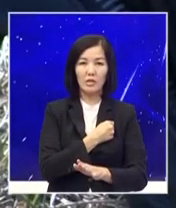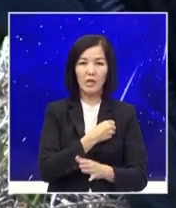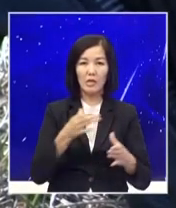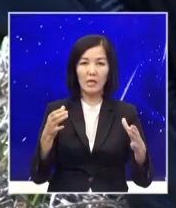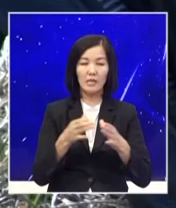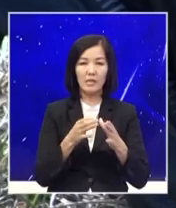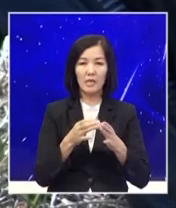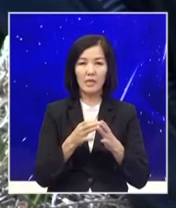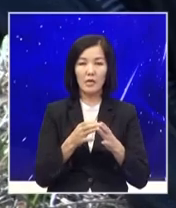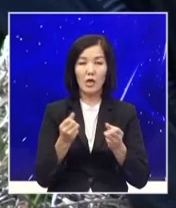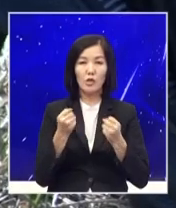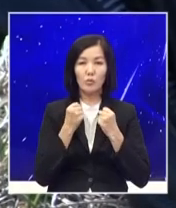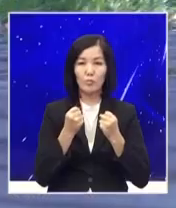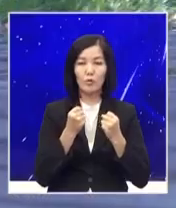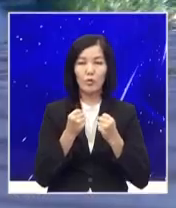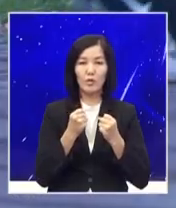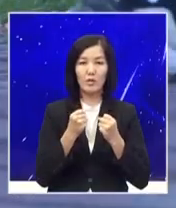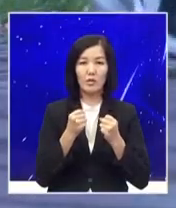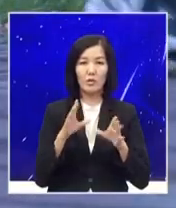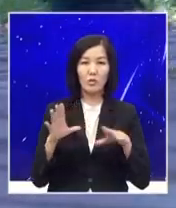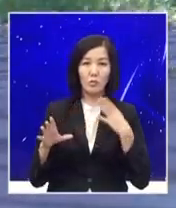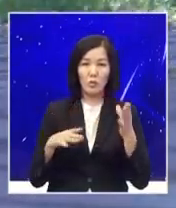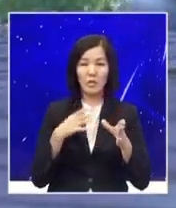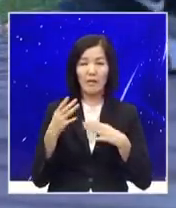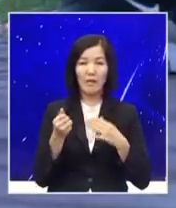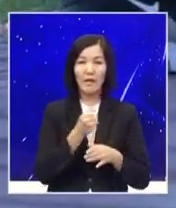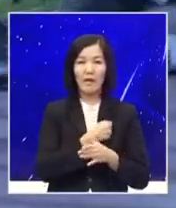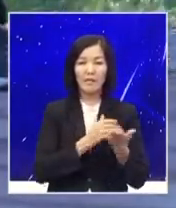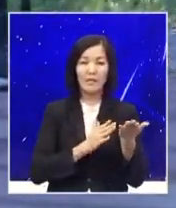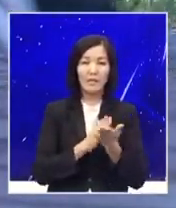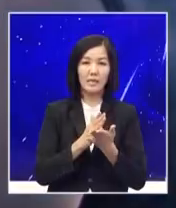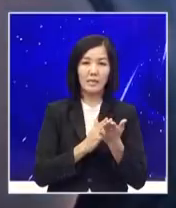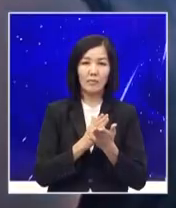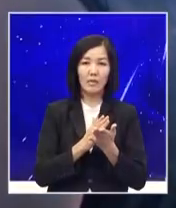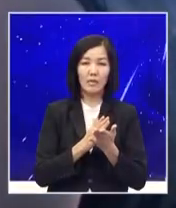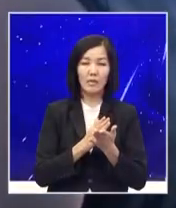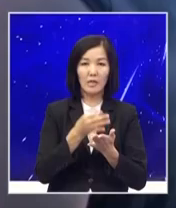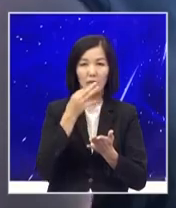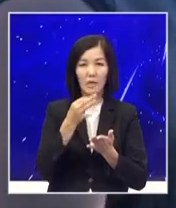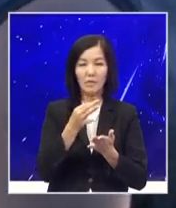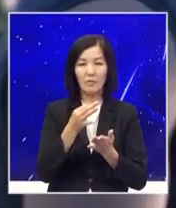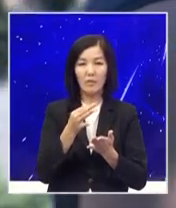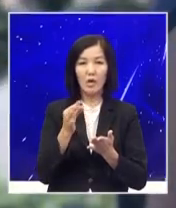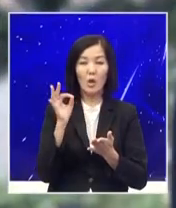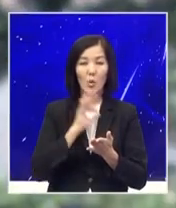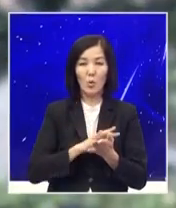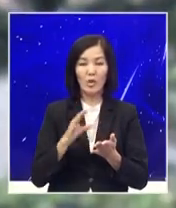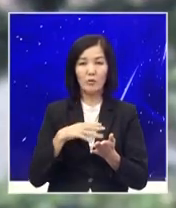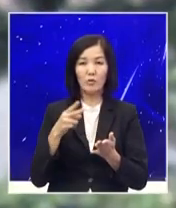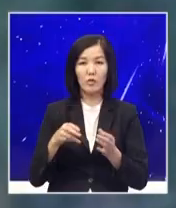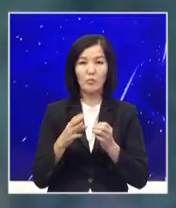болып саналады. Оны арнайы мақсаттағы бөлімше жауынгерлері әскери қызметтік тәжірибеде тиімді қолданып жүр. 2012 жылы